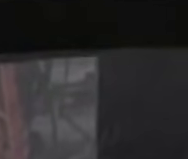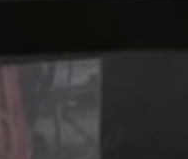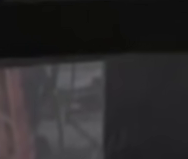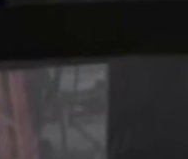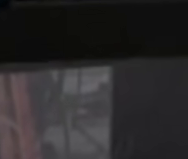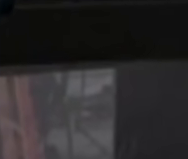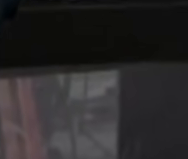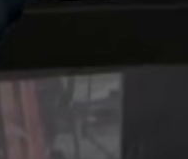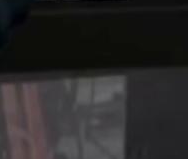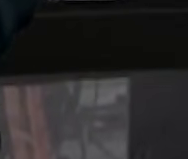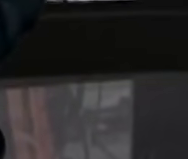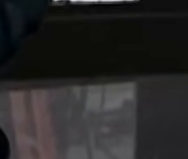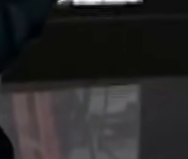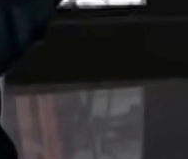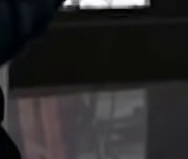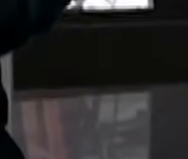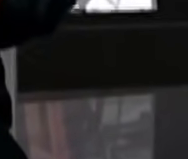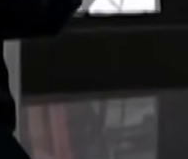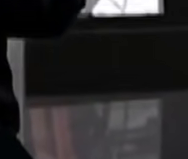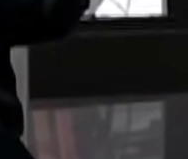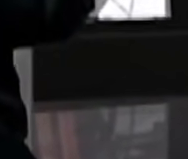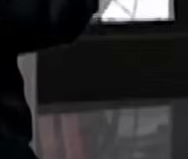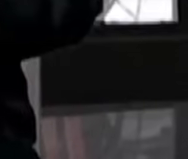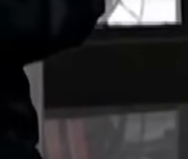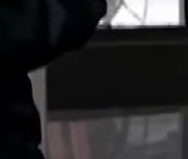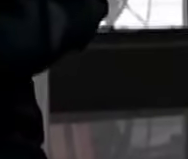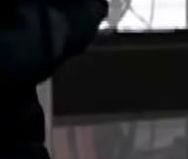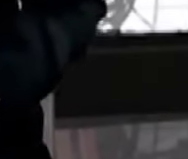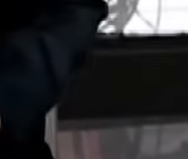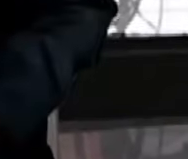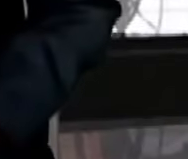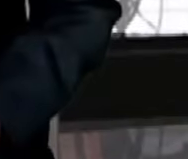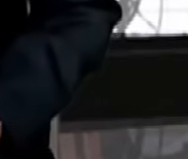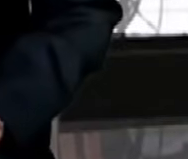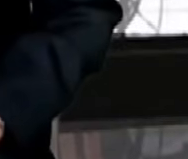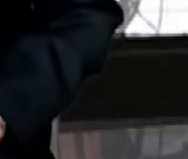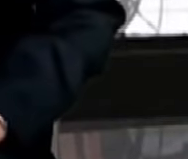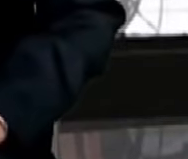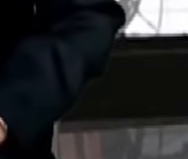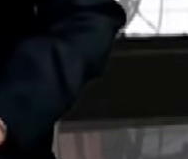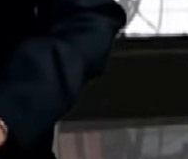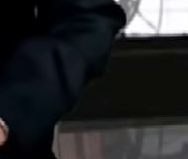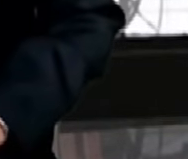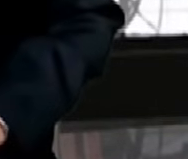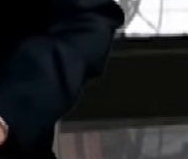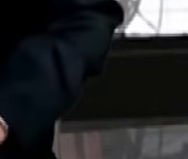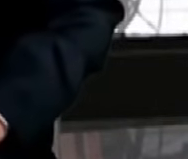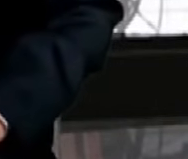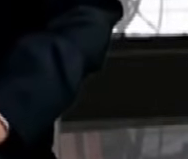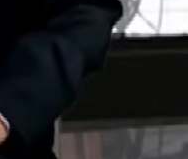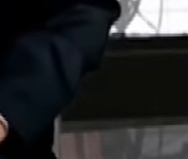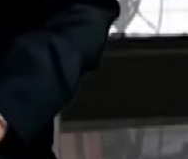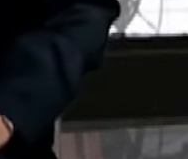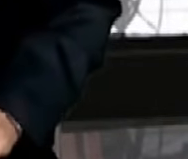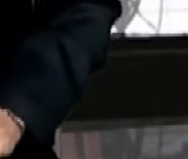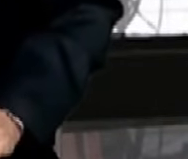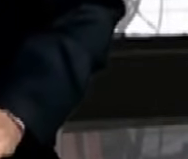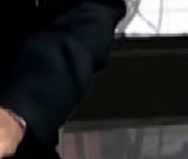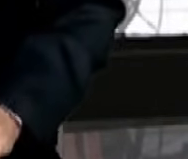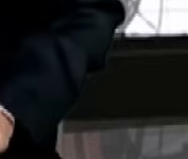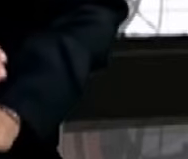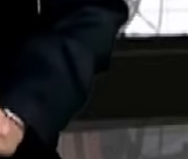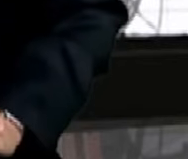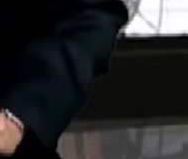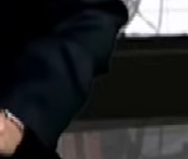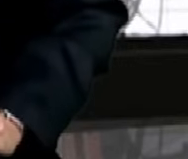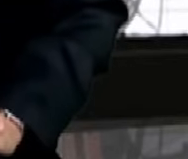mga birthday party. Pero may mga pansit na bahagi na ng buhay natin na hindi gagandahan. Actually, ang sakit